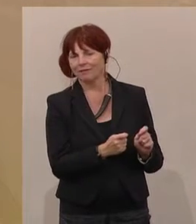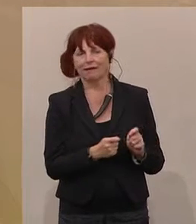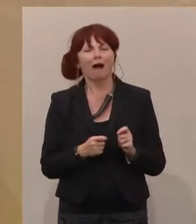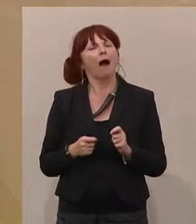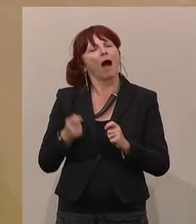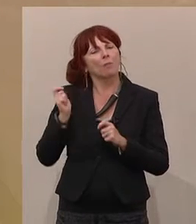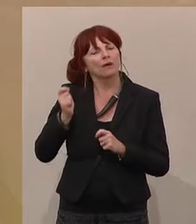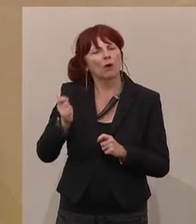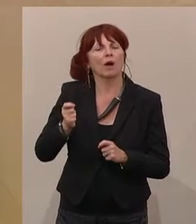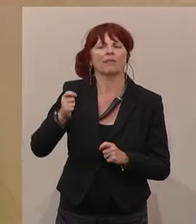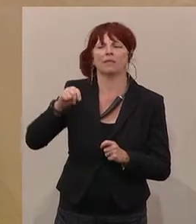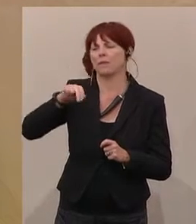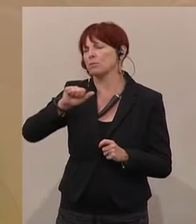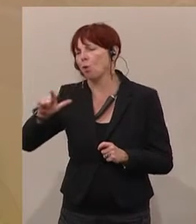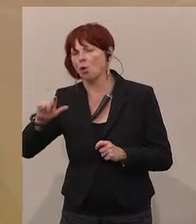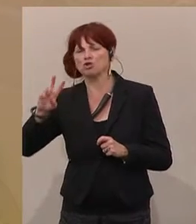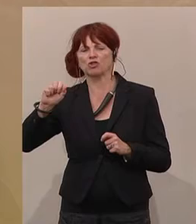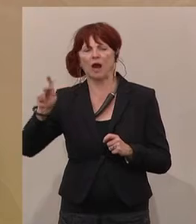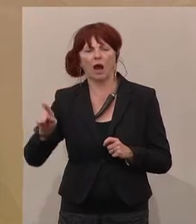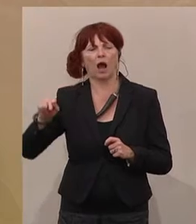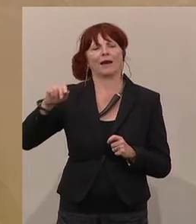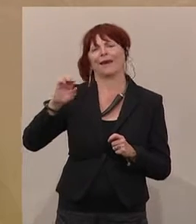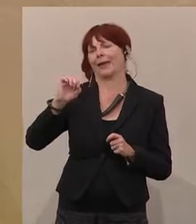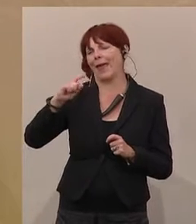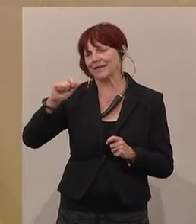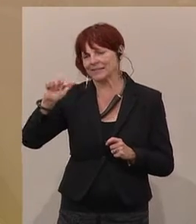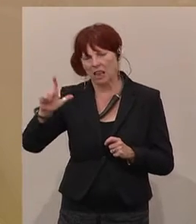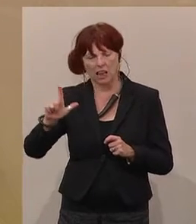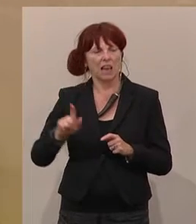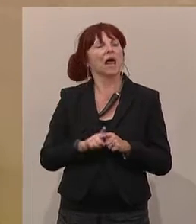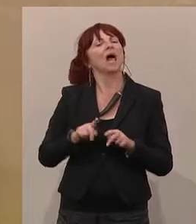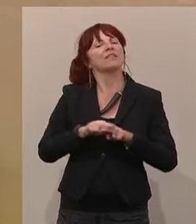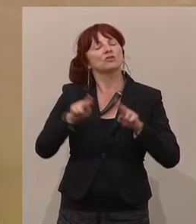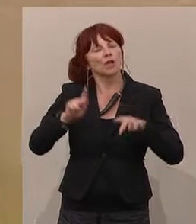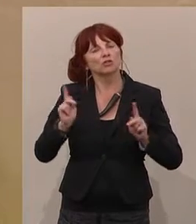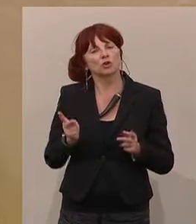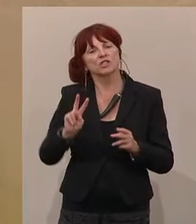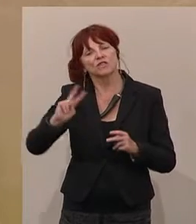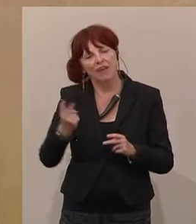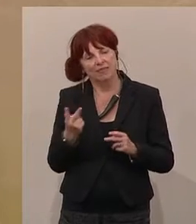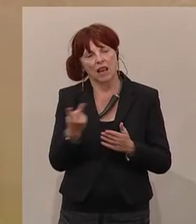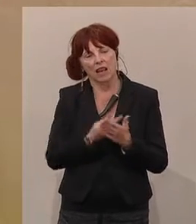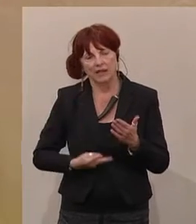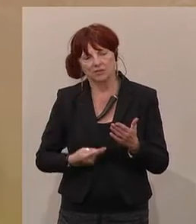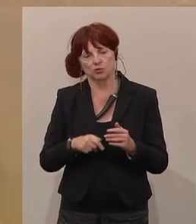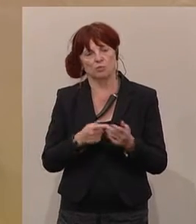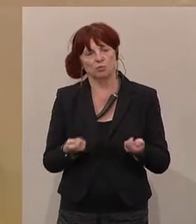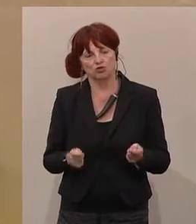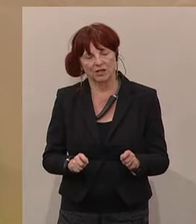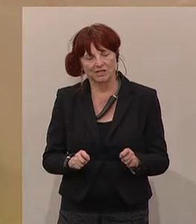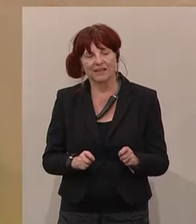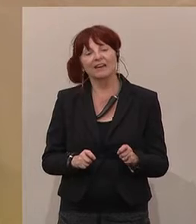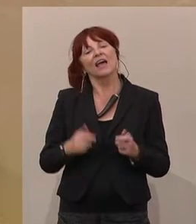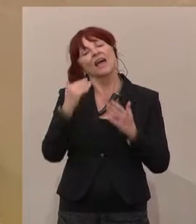Scherak, Noll ein. Der Nationalrat wollte in zweiter Lesung beschließen. Der von der Bundesregierung vorgelegte Gesetzentwurf wird wie